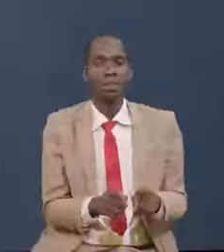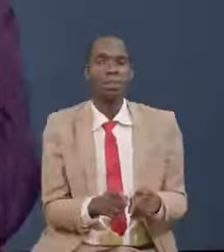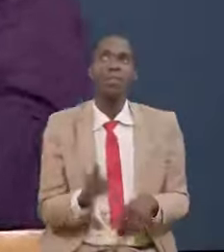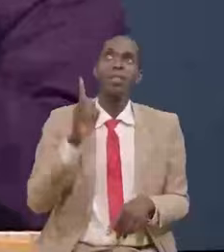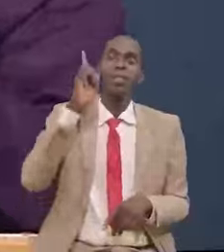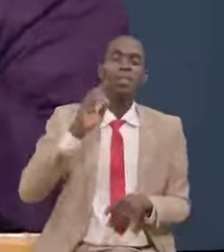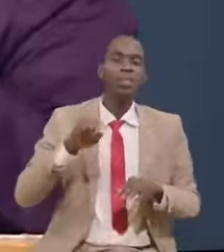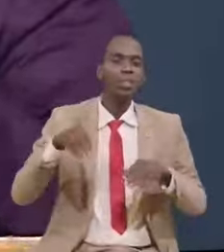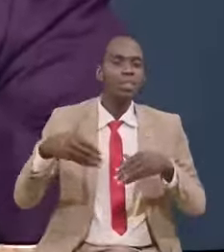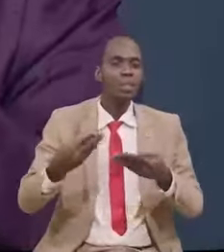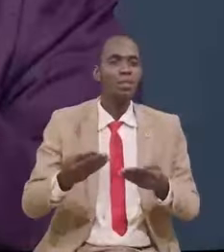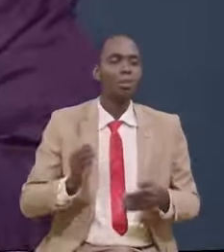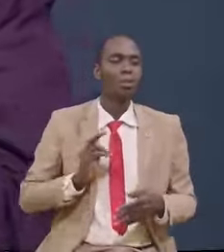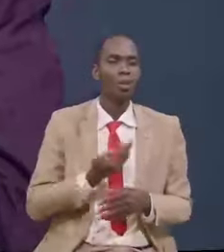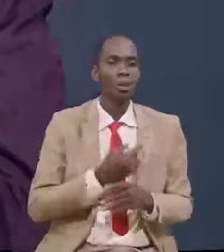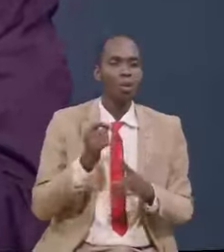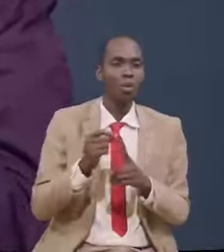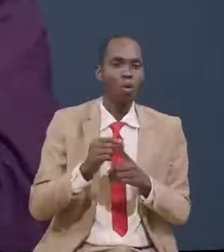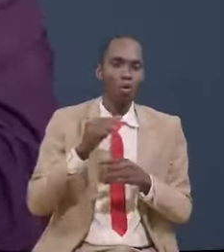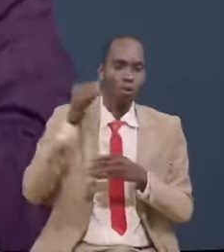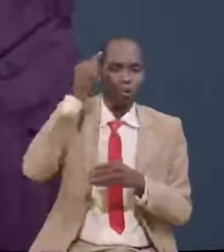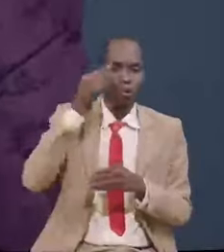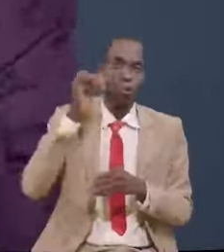il nous donne un mot le concernant.